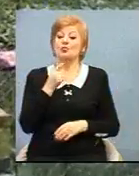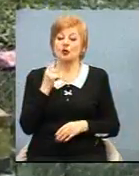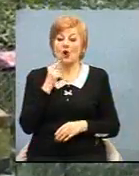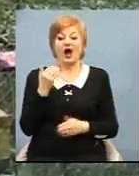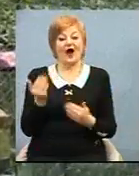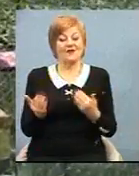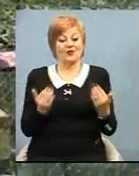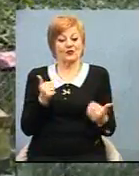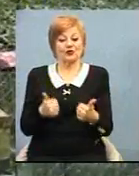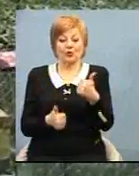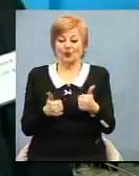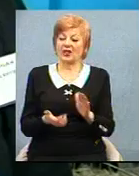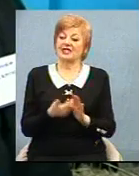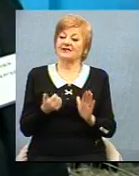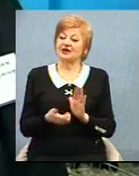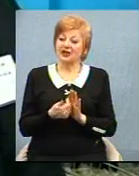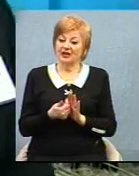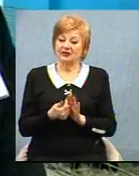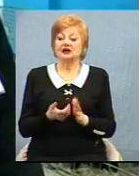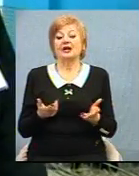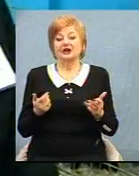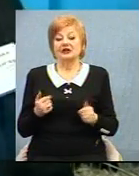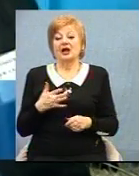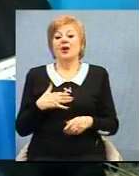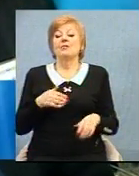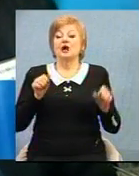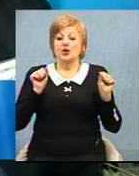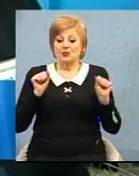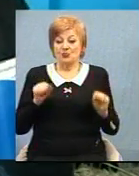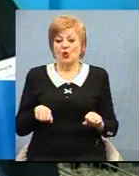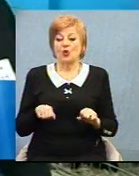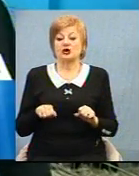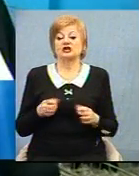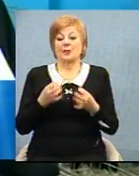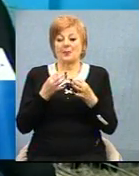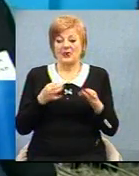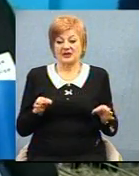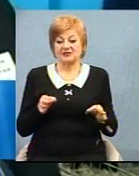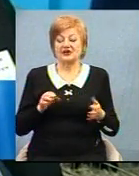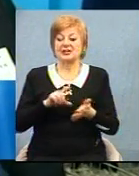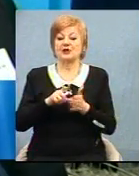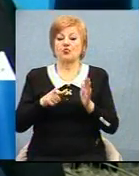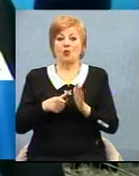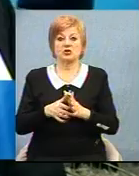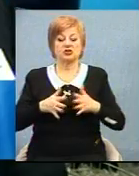виставок конкурсів бракує. Ми так можемо собі, так сказати, дозволити приміщення